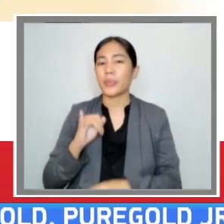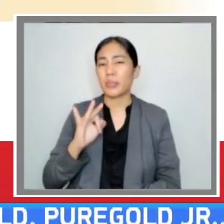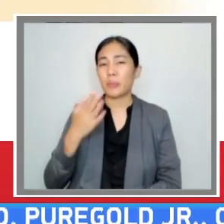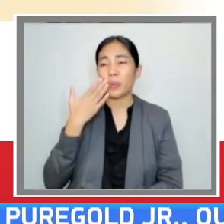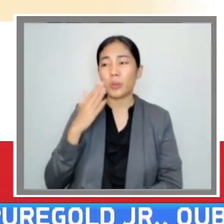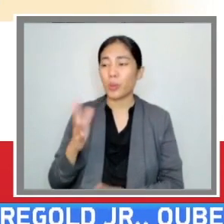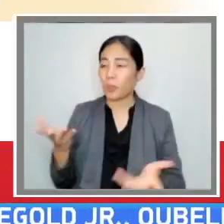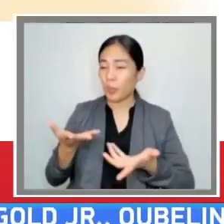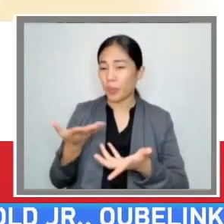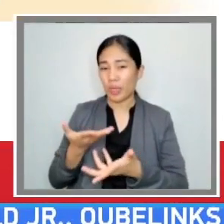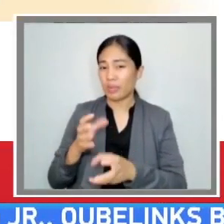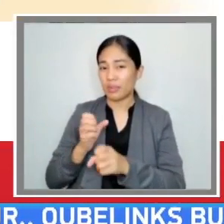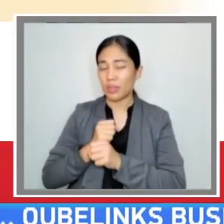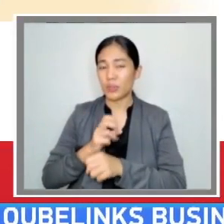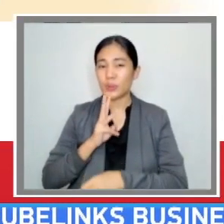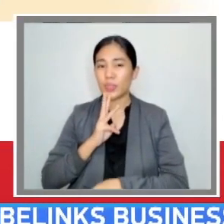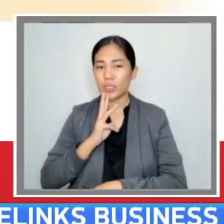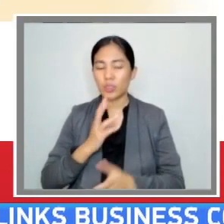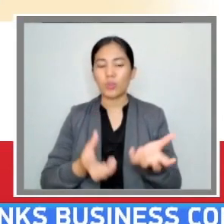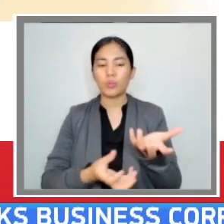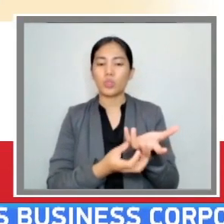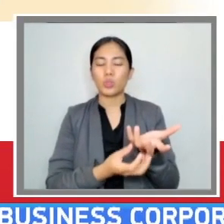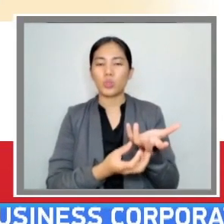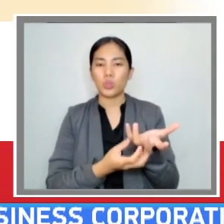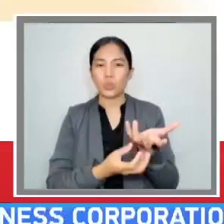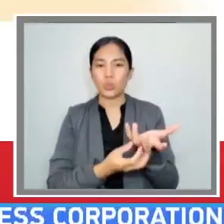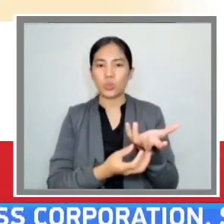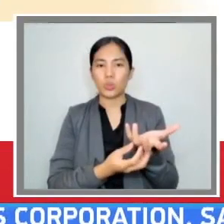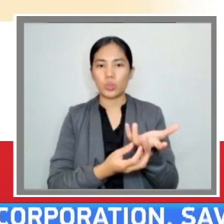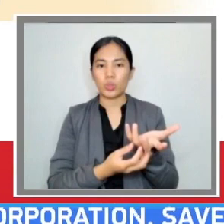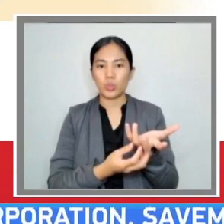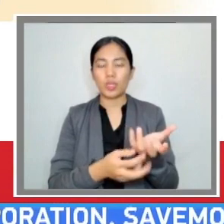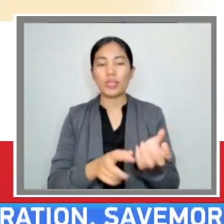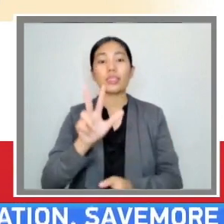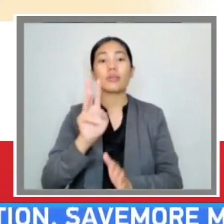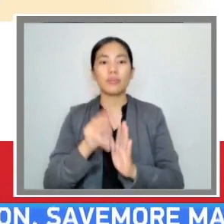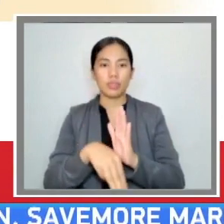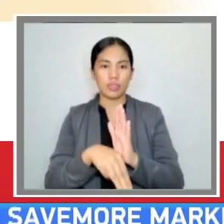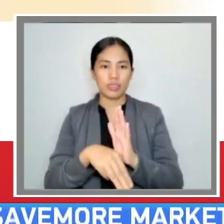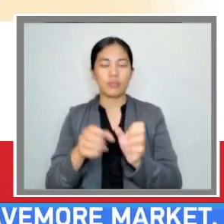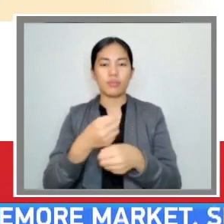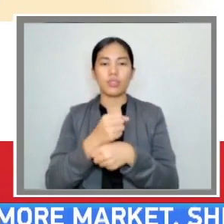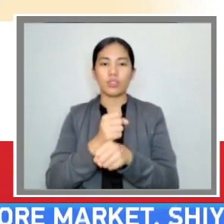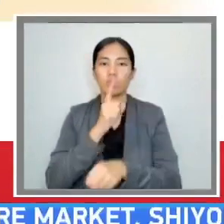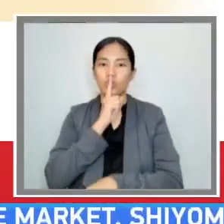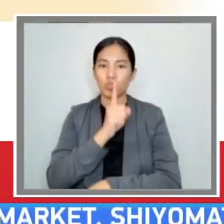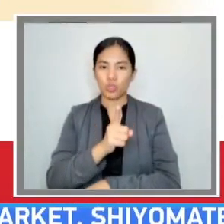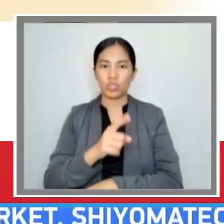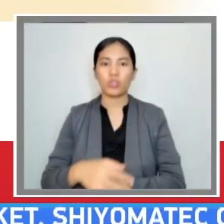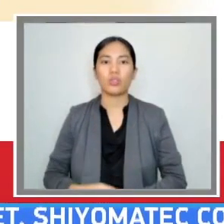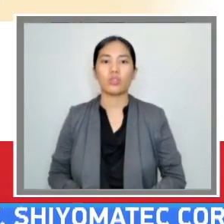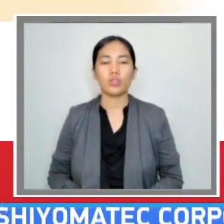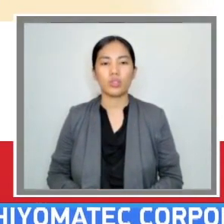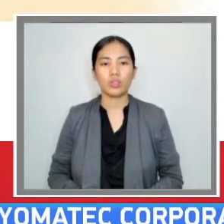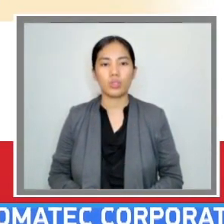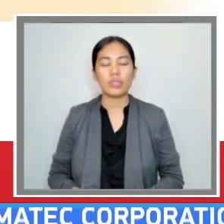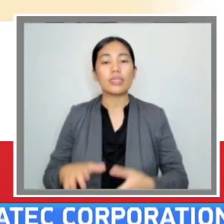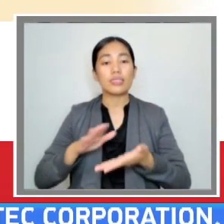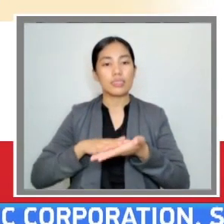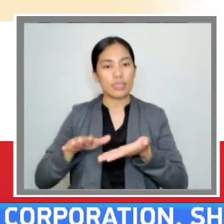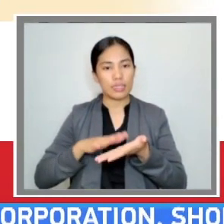pinagkukunan, pakuluan po ng tubig ang tubig ng 3 minuto. Tiyaking maayos ang pagkahain at pagkakaluto ng